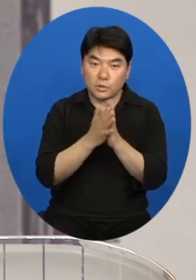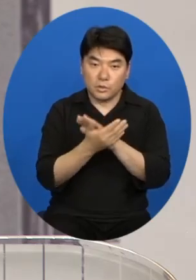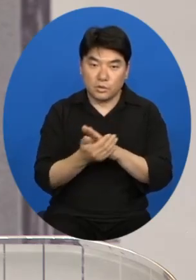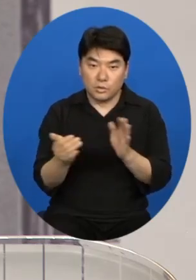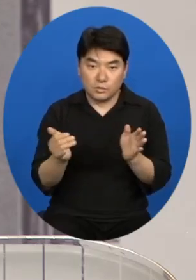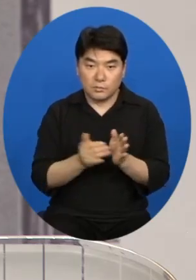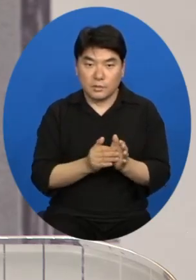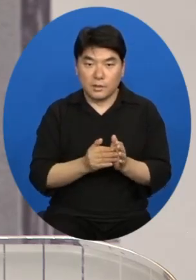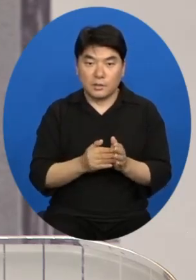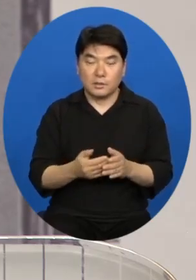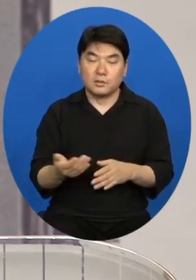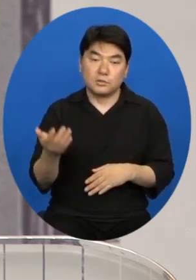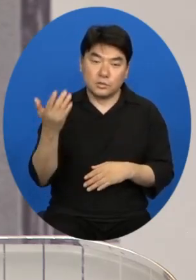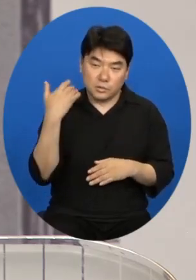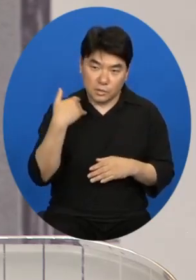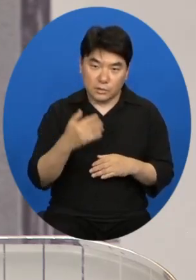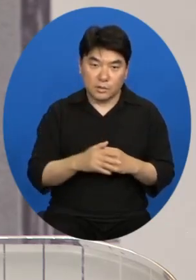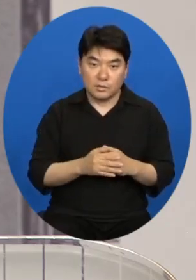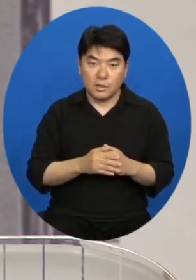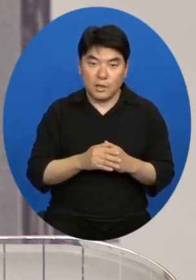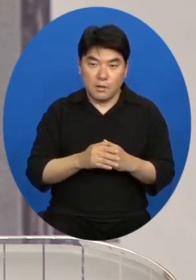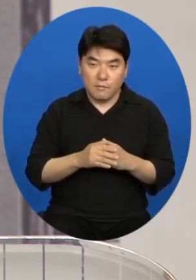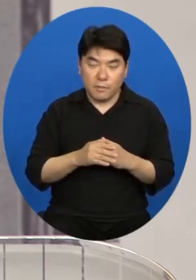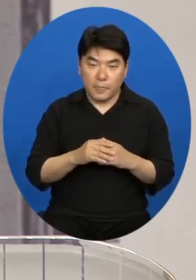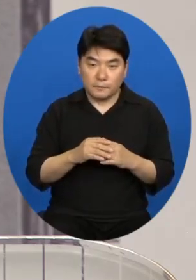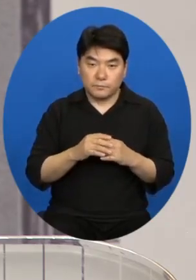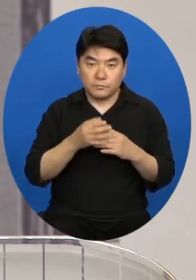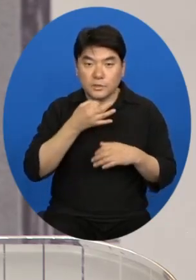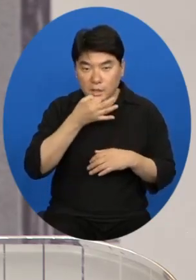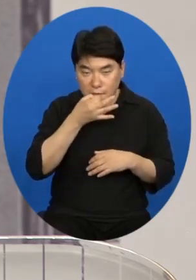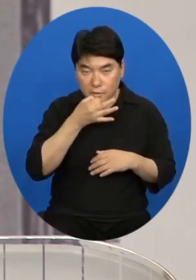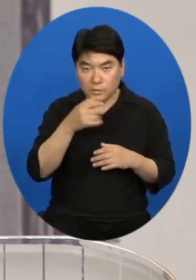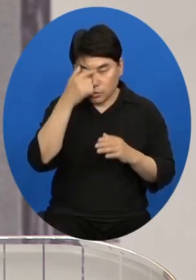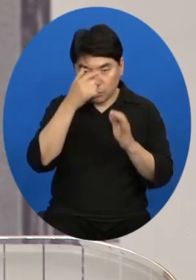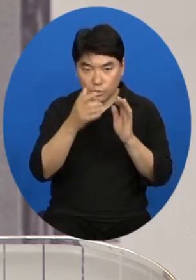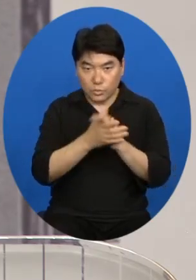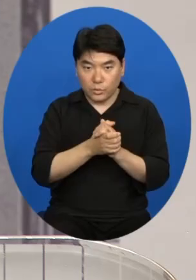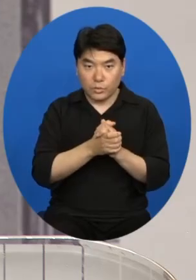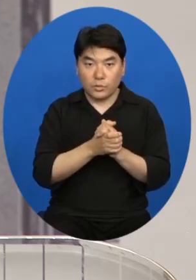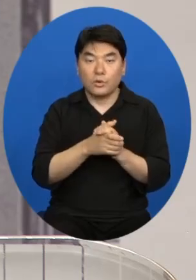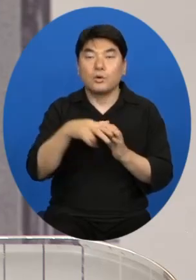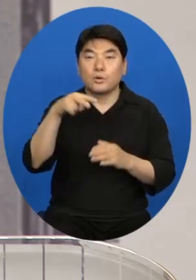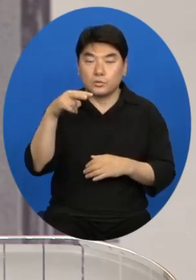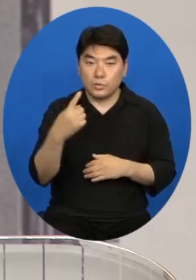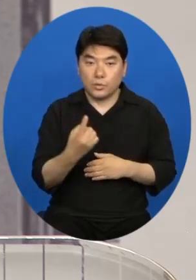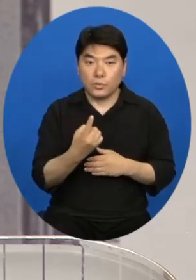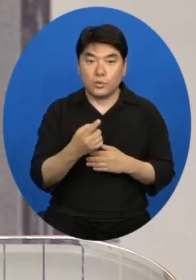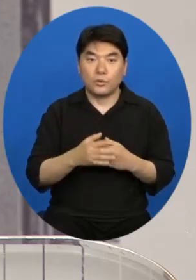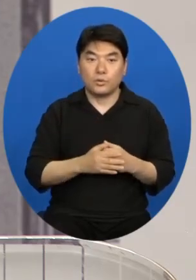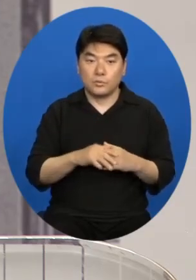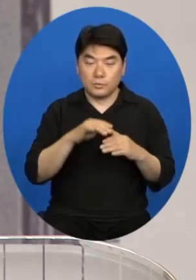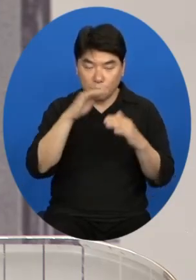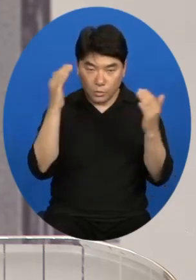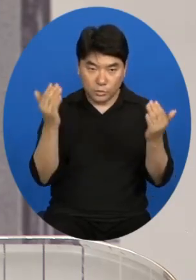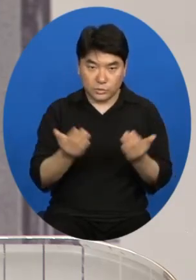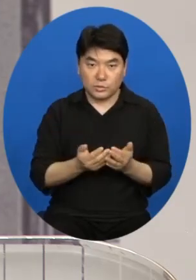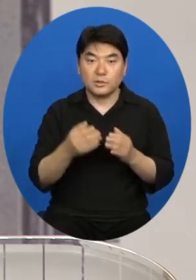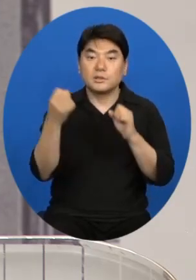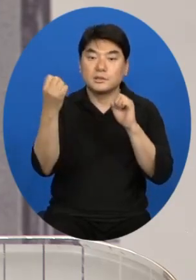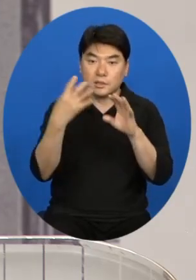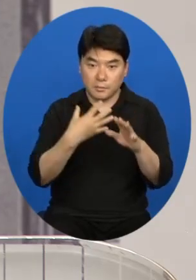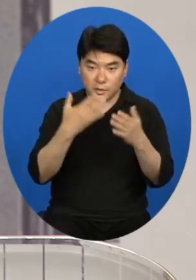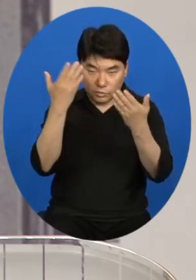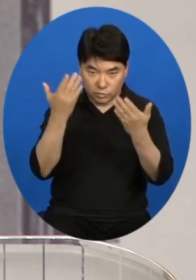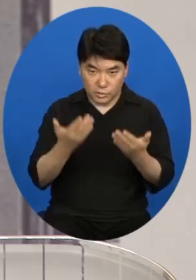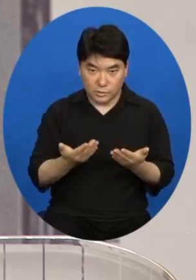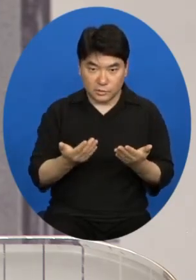그동안 떼쓰기에 가까웠던 부족했던 저의 기도조차 단 하나도 땅에 떨어지지 않고 응답해